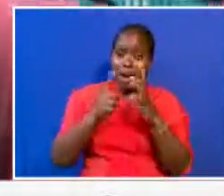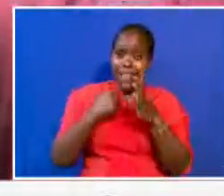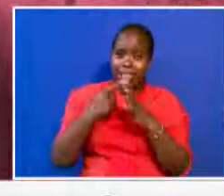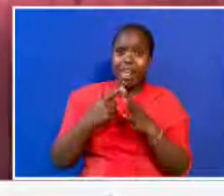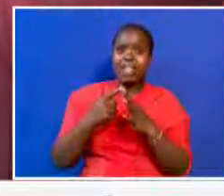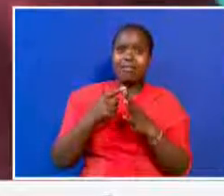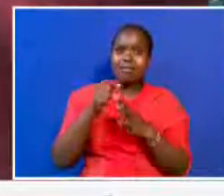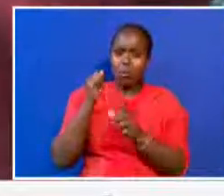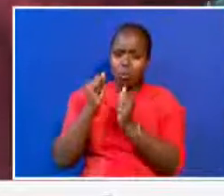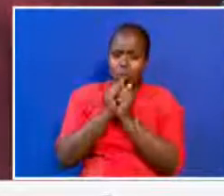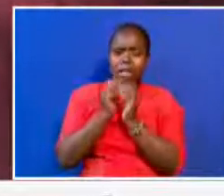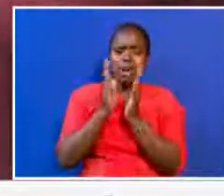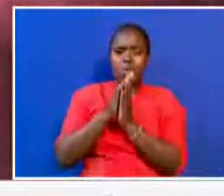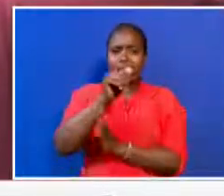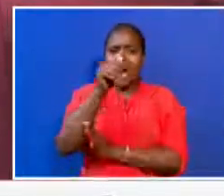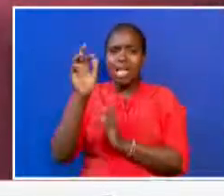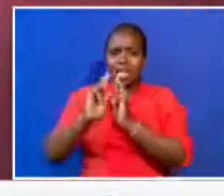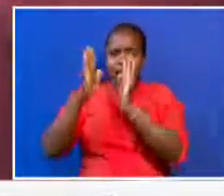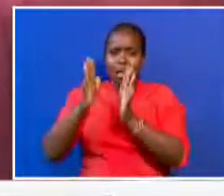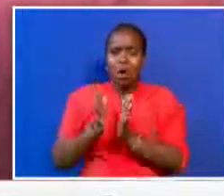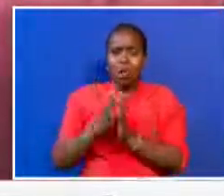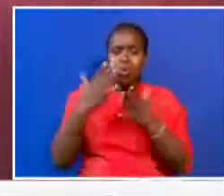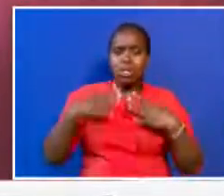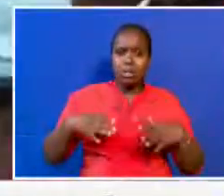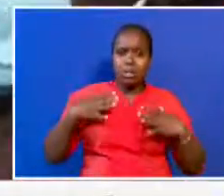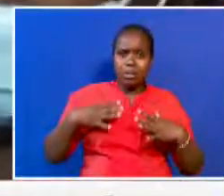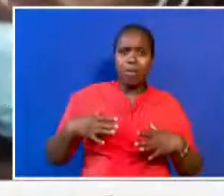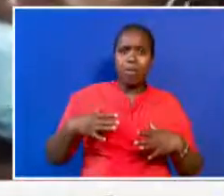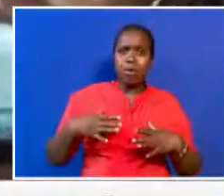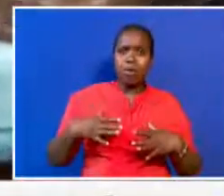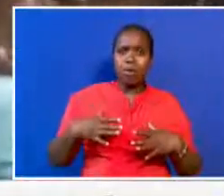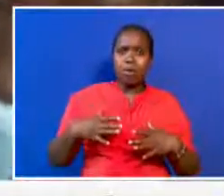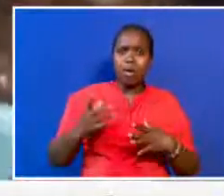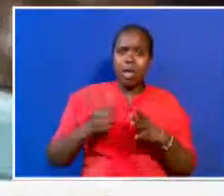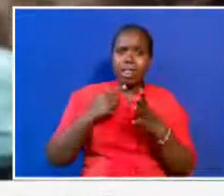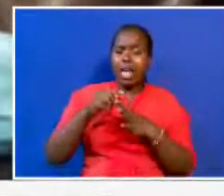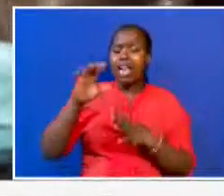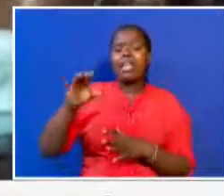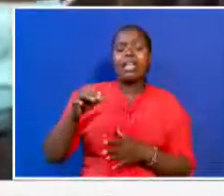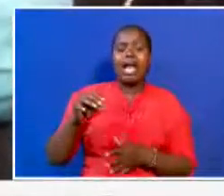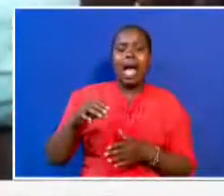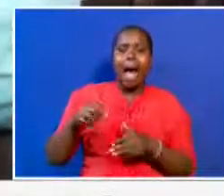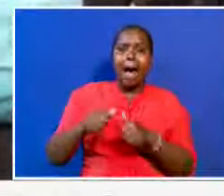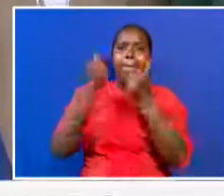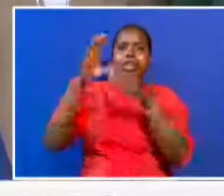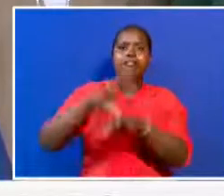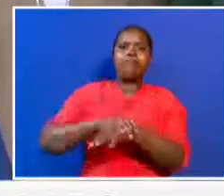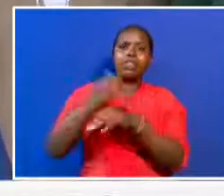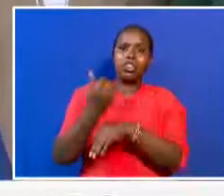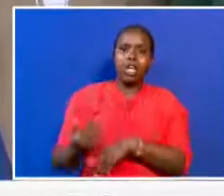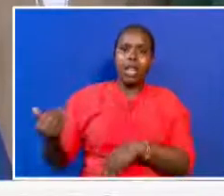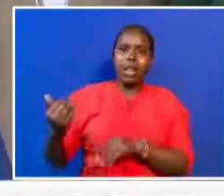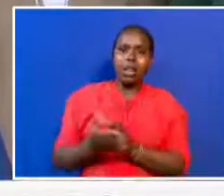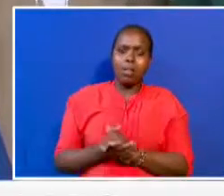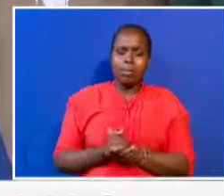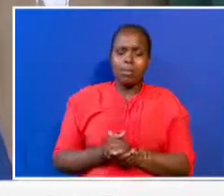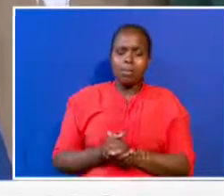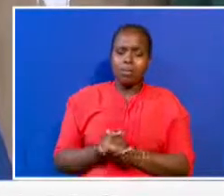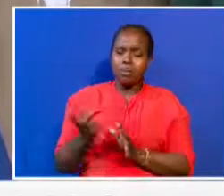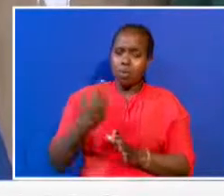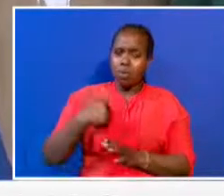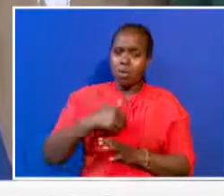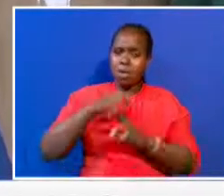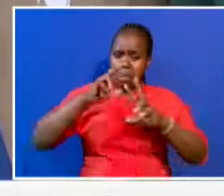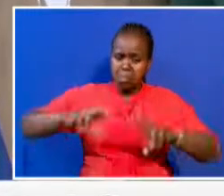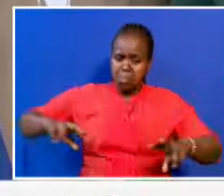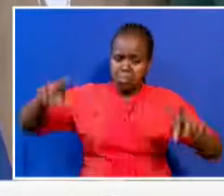hili pamoja na ushirikiano wao na wanahabari pamoja na wakazi umesababisha Michelle kupatikana. Tukatafuta